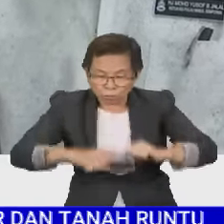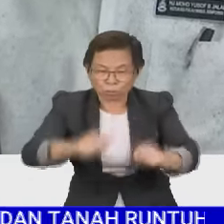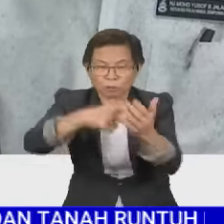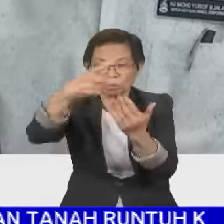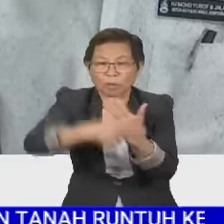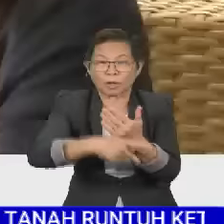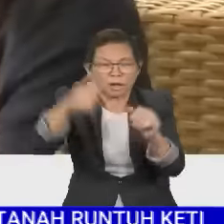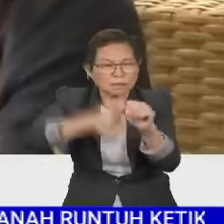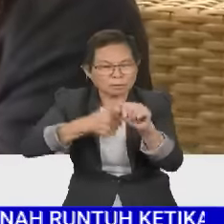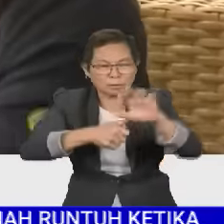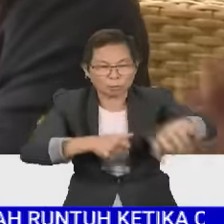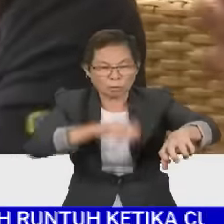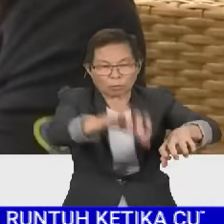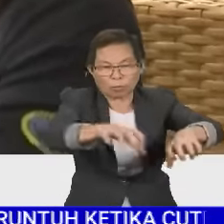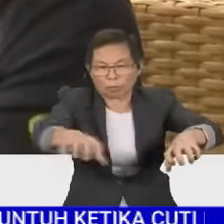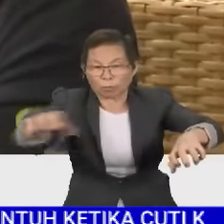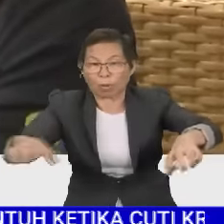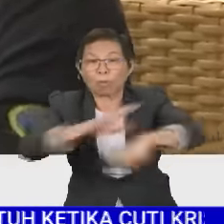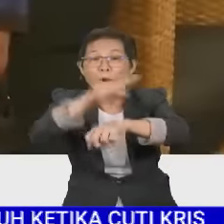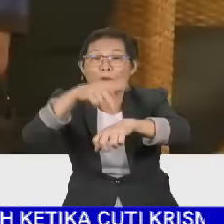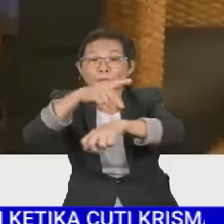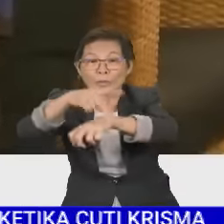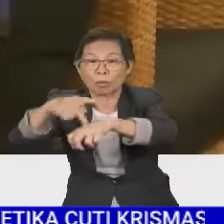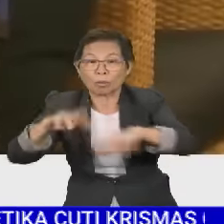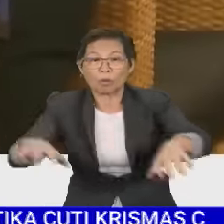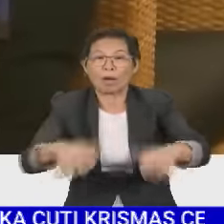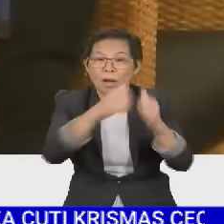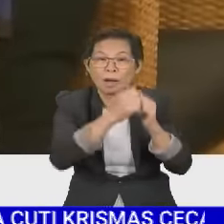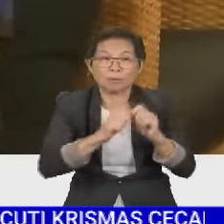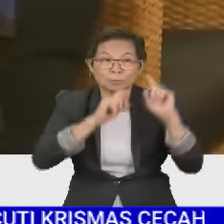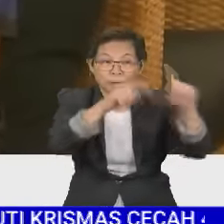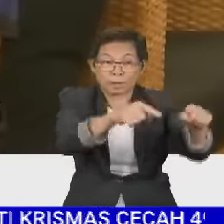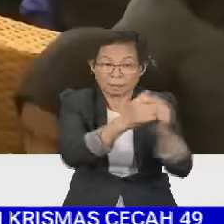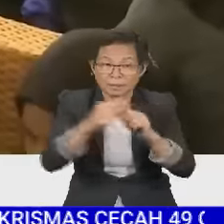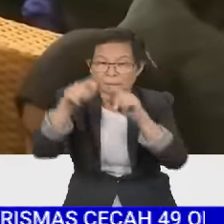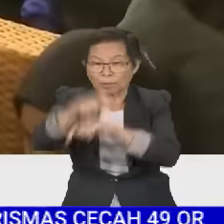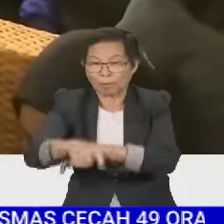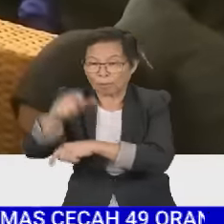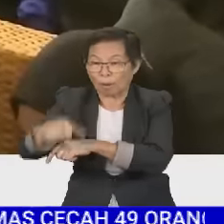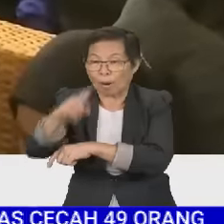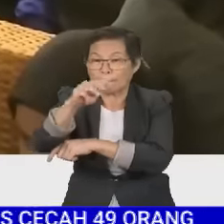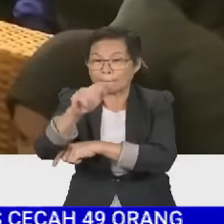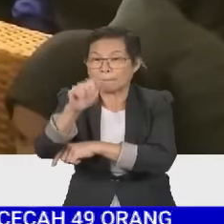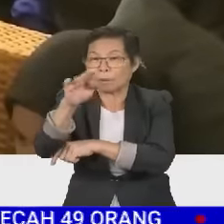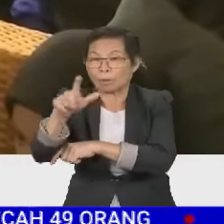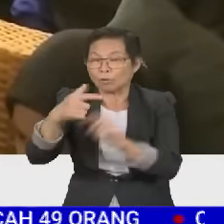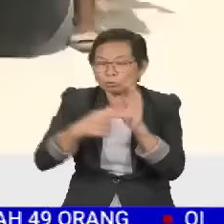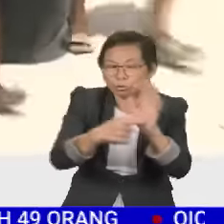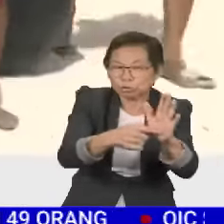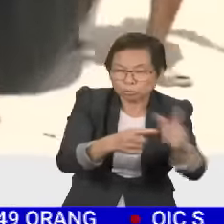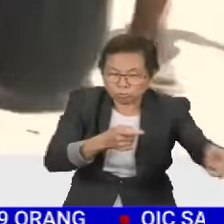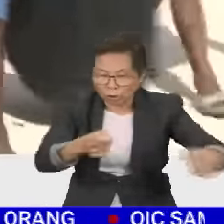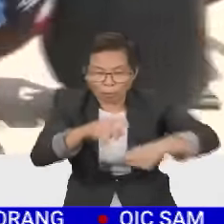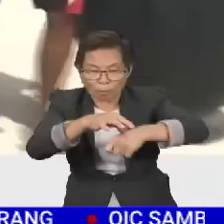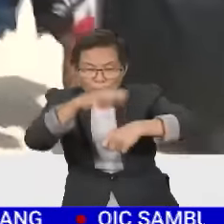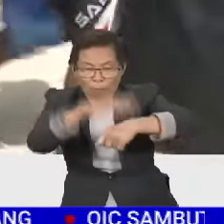program ini ke setiap Pulau katanya program turun padam bersama penduduk mabul ini menyediakan mereka mengenai tunjuk cara kawalan